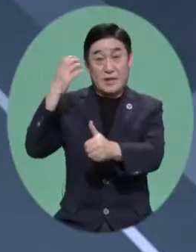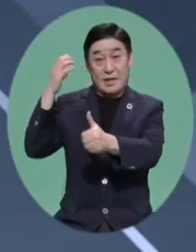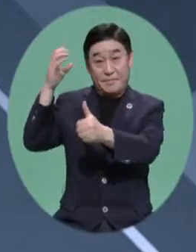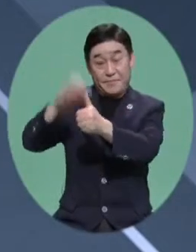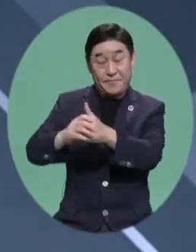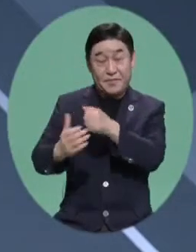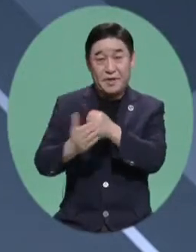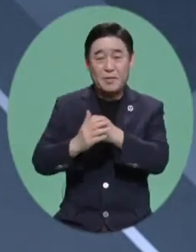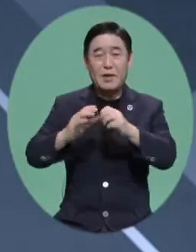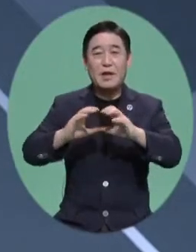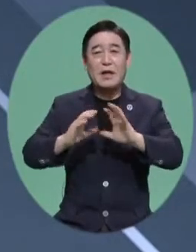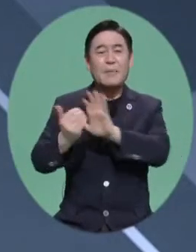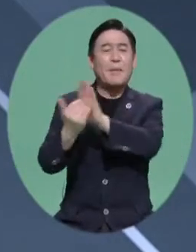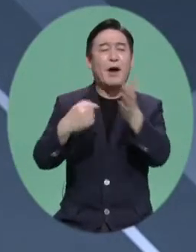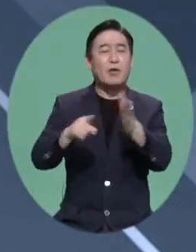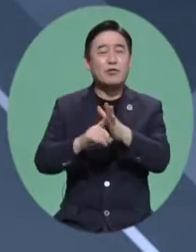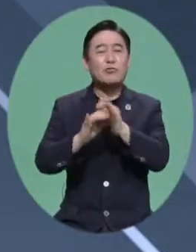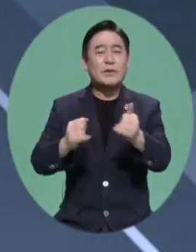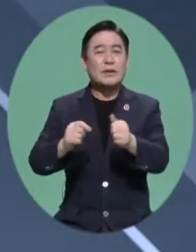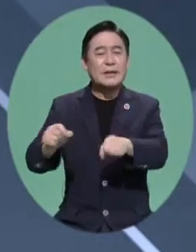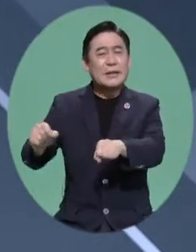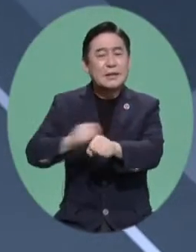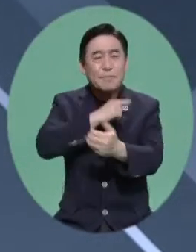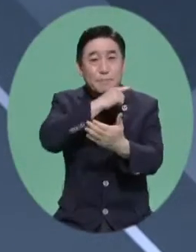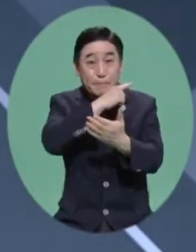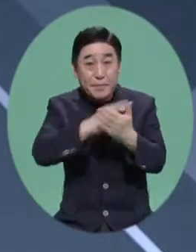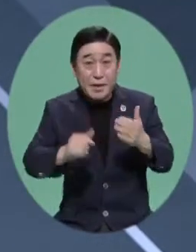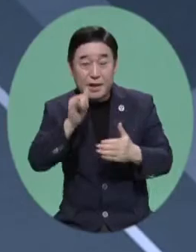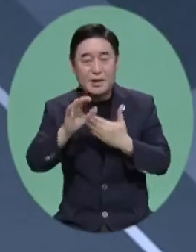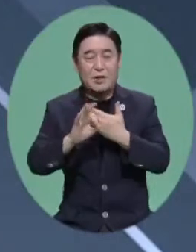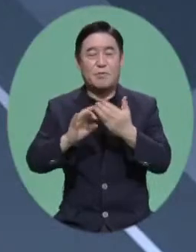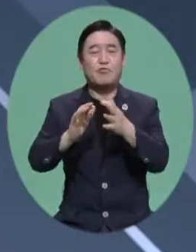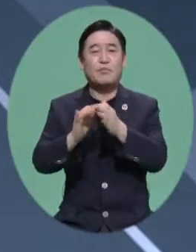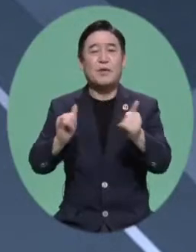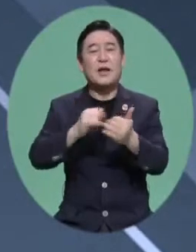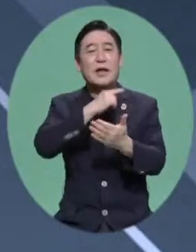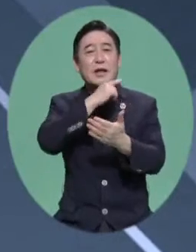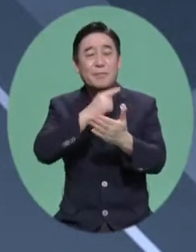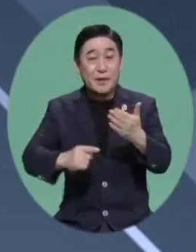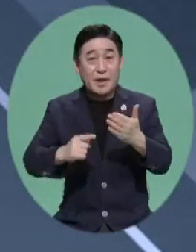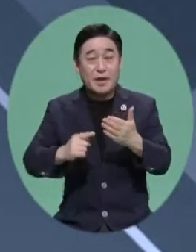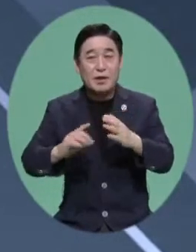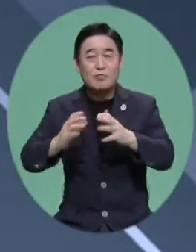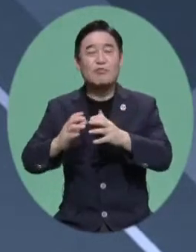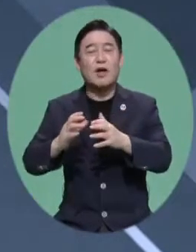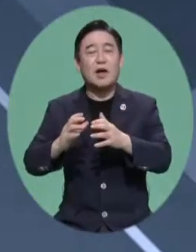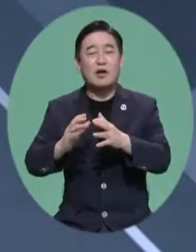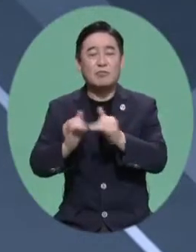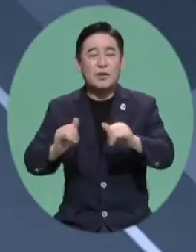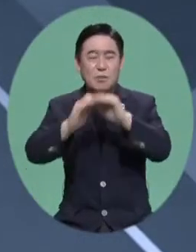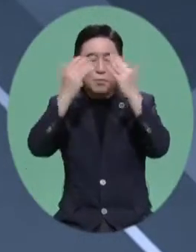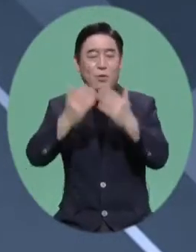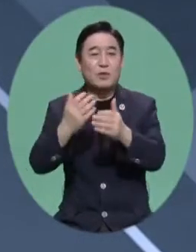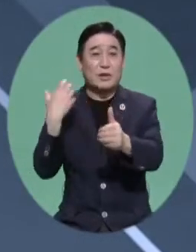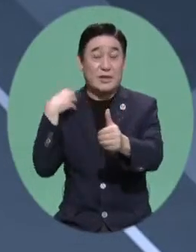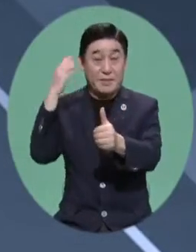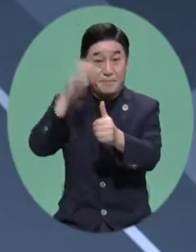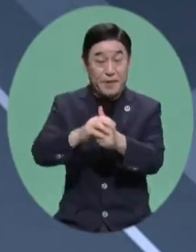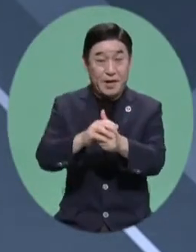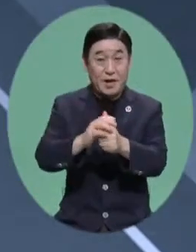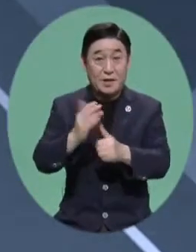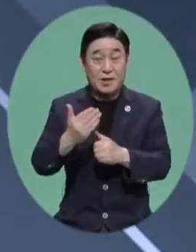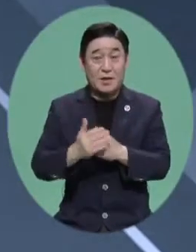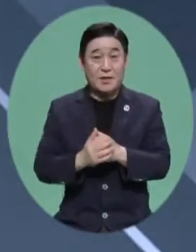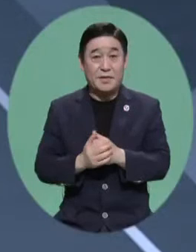박력을 위해서 국민이 특별한 손실을 입으면 국민대 그 특별한 손실을 국가의 이름으로 국민들 전체가 책임져 이런 다